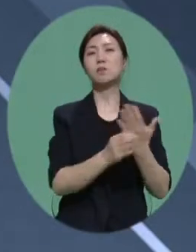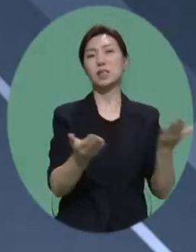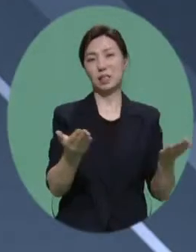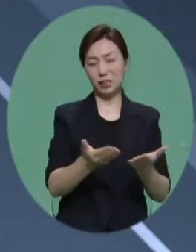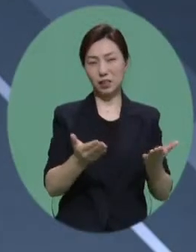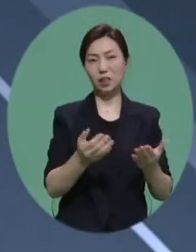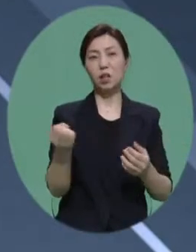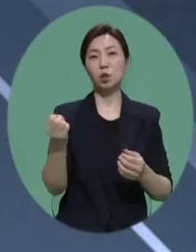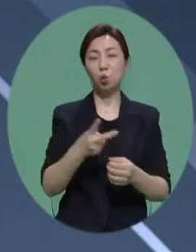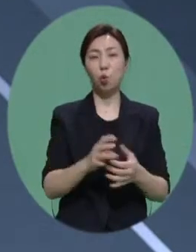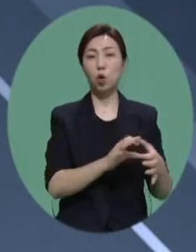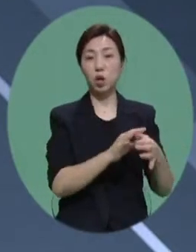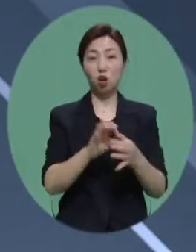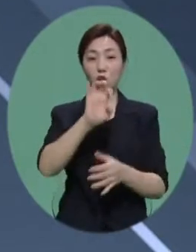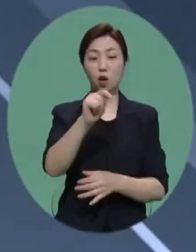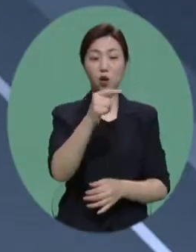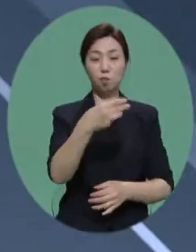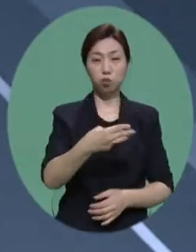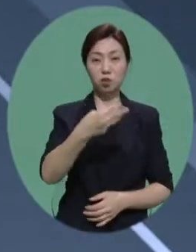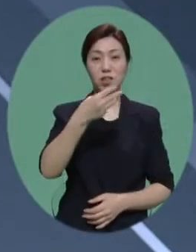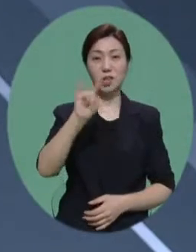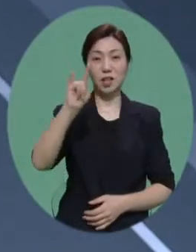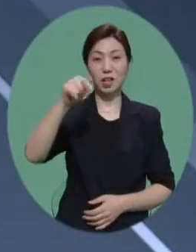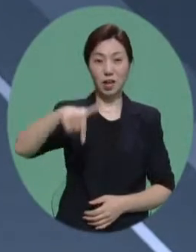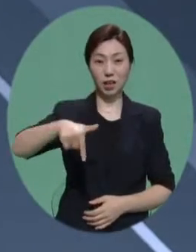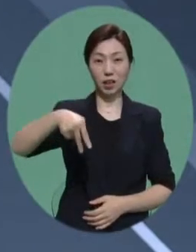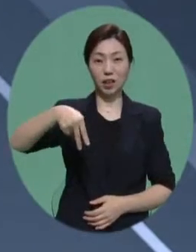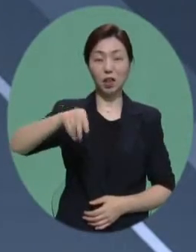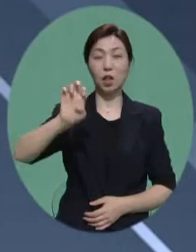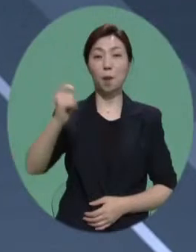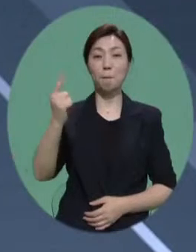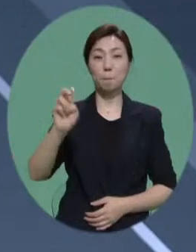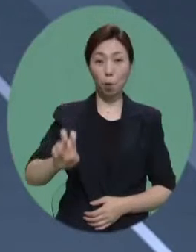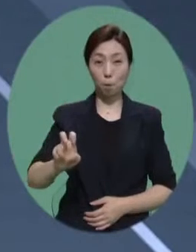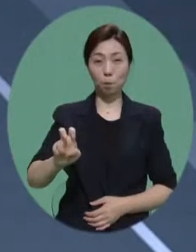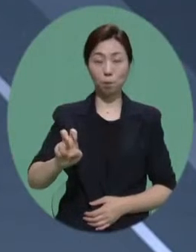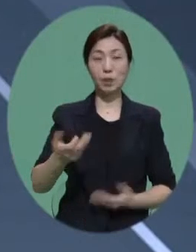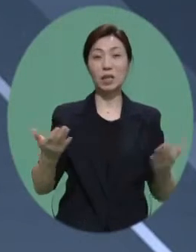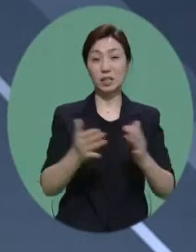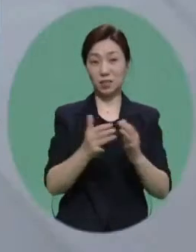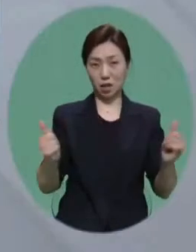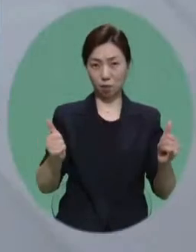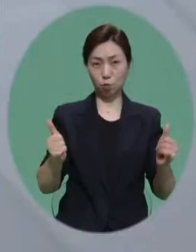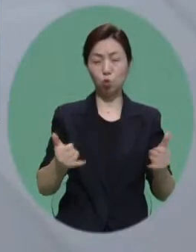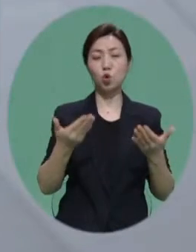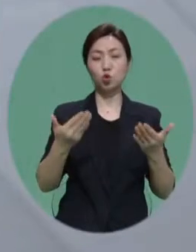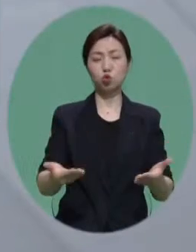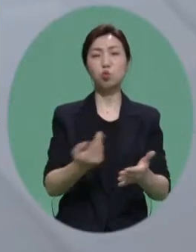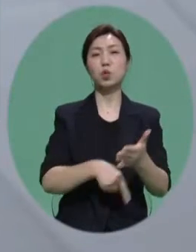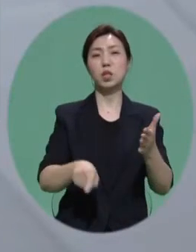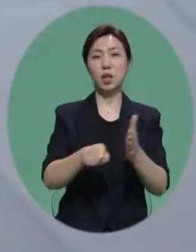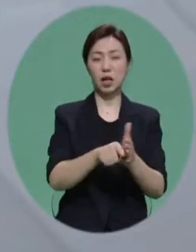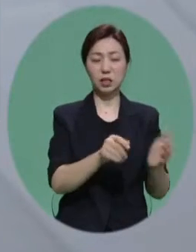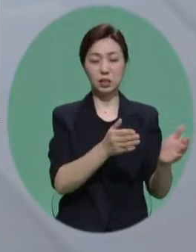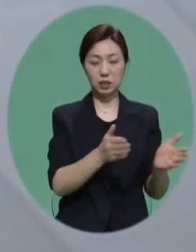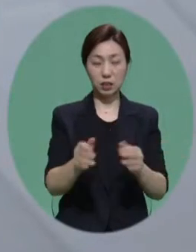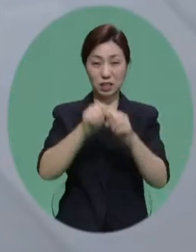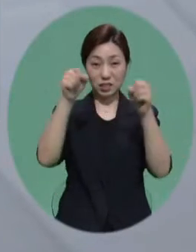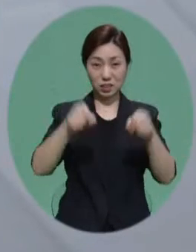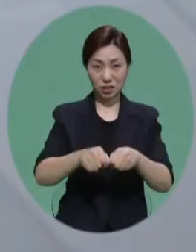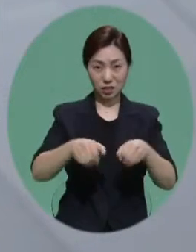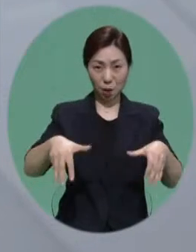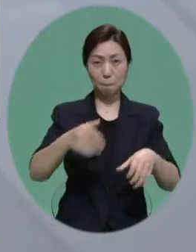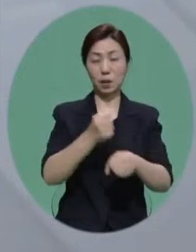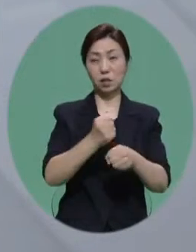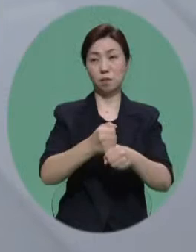있게 해주자는 정책을 제가 냈습니다 제가 우리 연쇄 결국 이어 여쭤보고 싶은게 이런 겁니다 육아휴직 기간을 1년에서